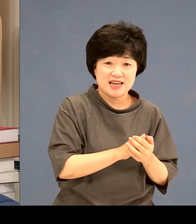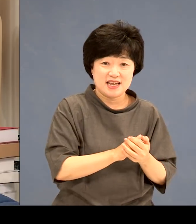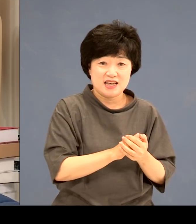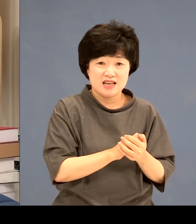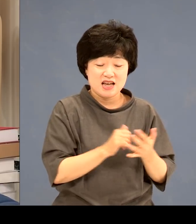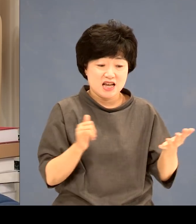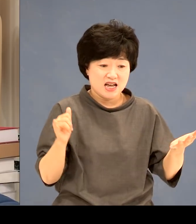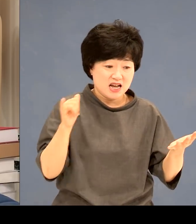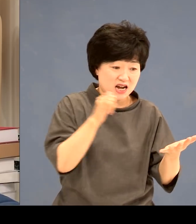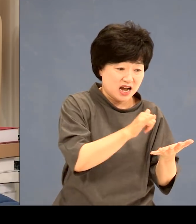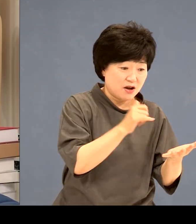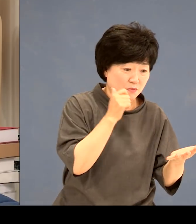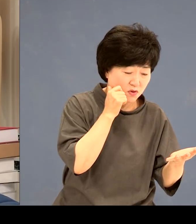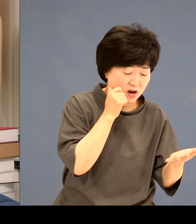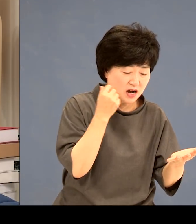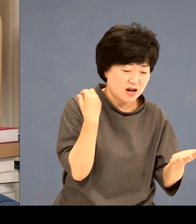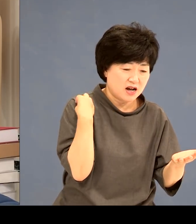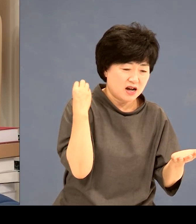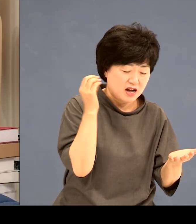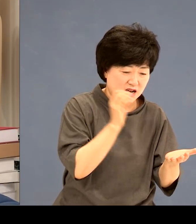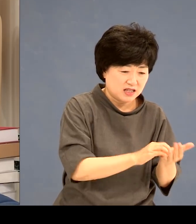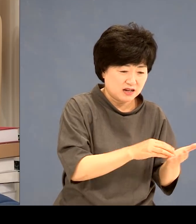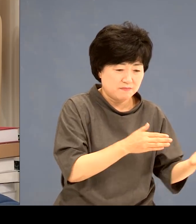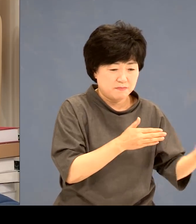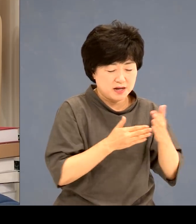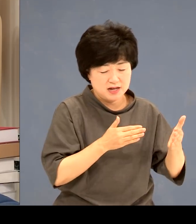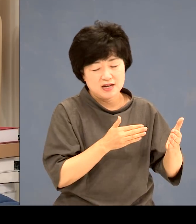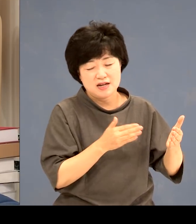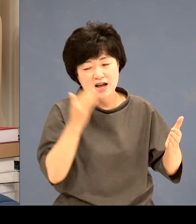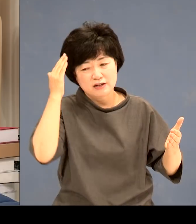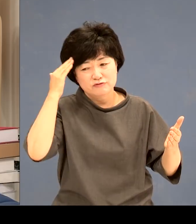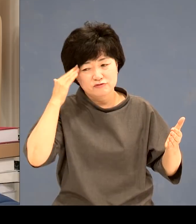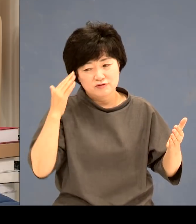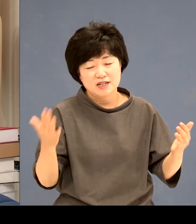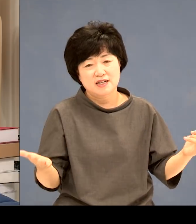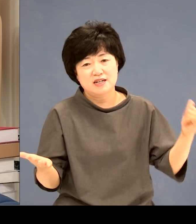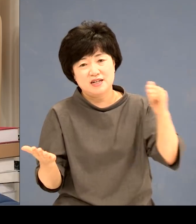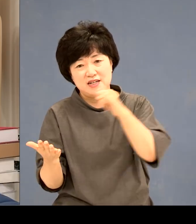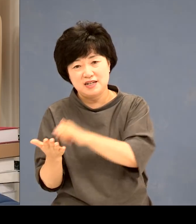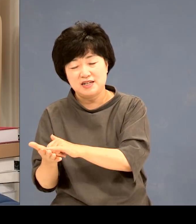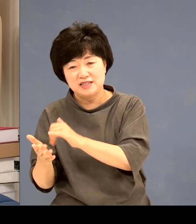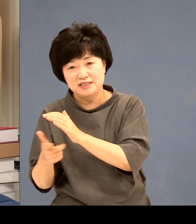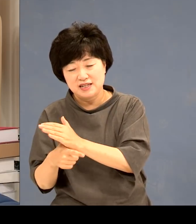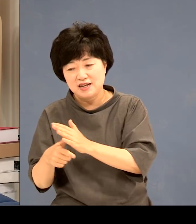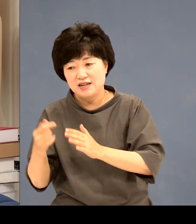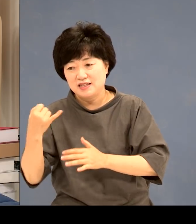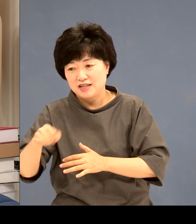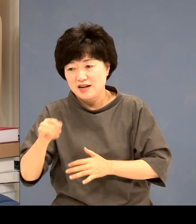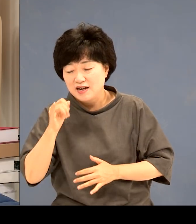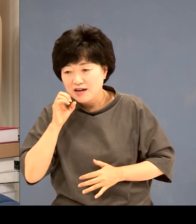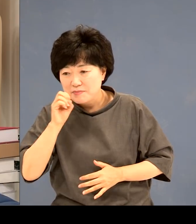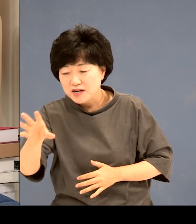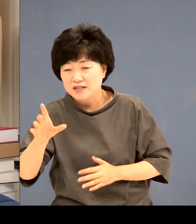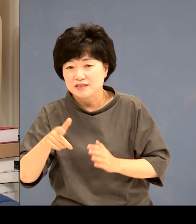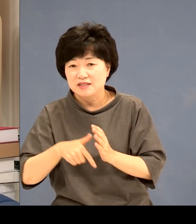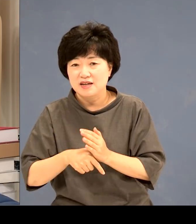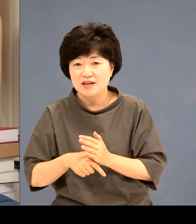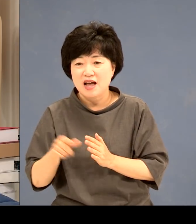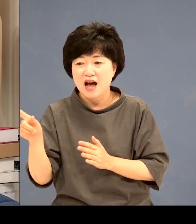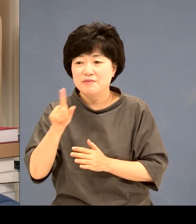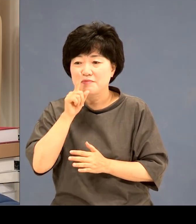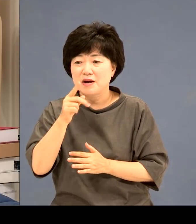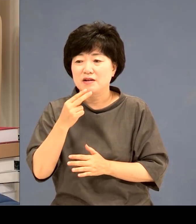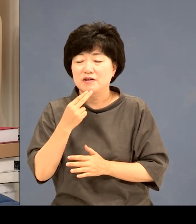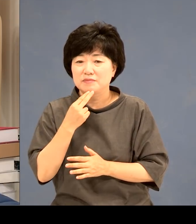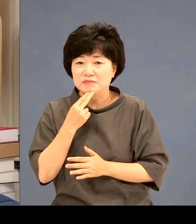했는데 입국 금지가 돼서 이렇게 다시 한국으로 올 수밖에 없었는데 그때 전화를 했을 때